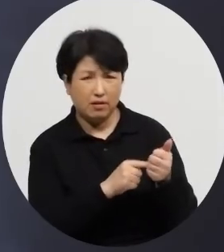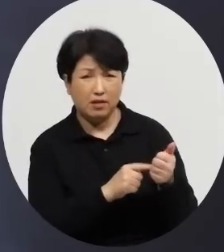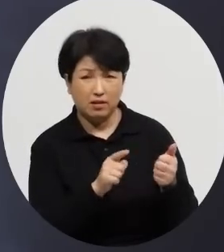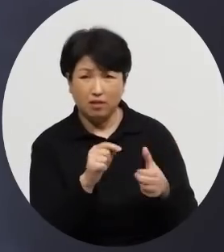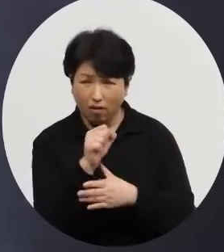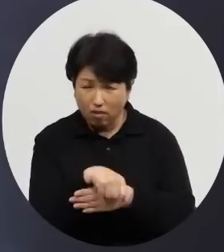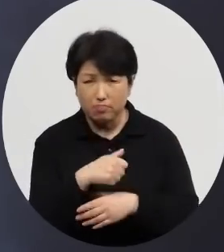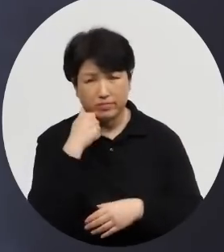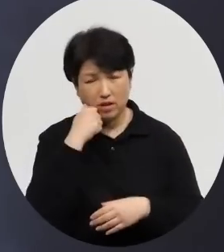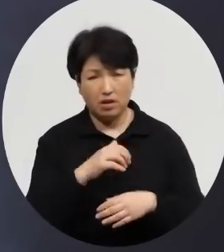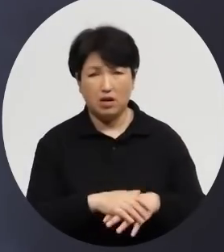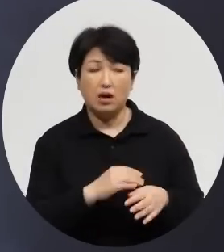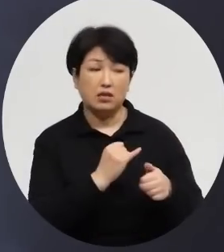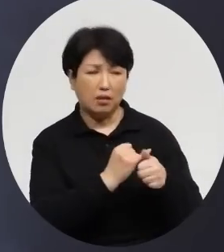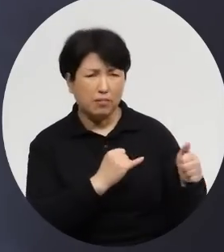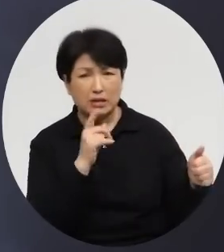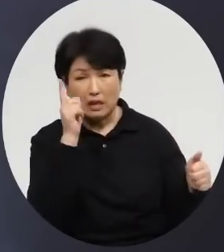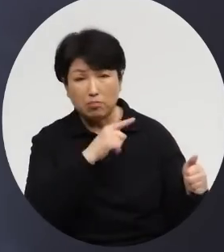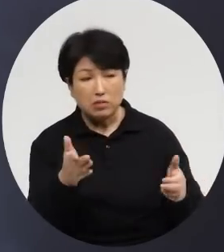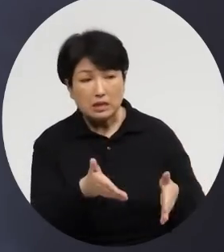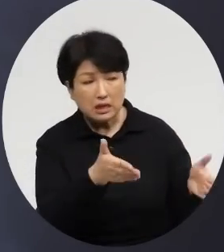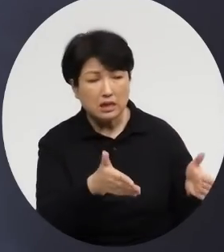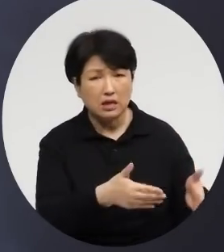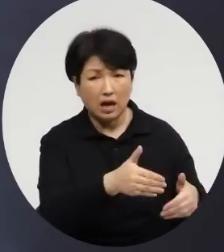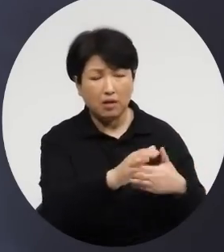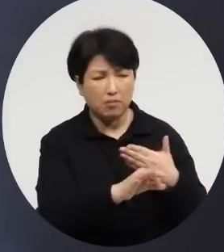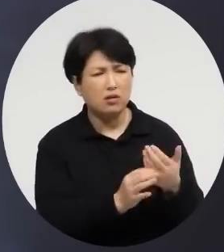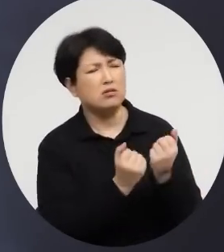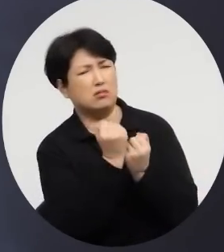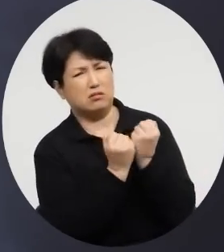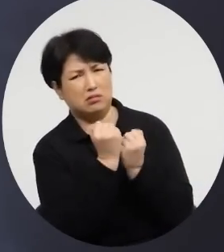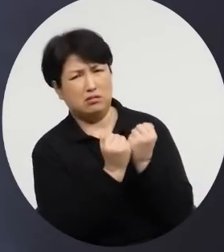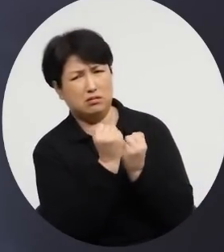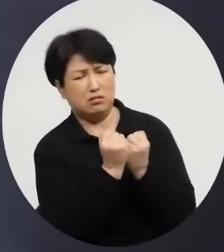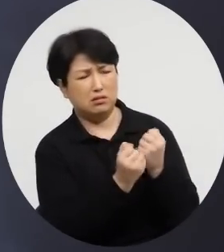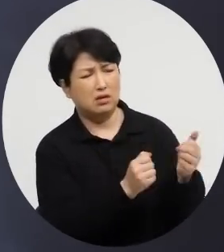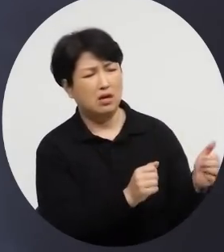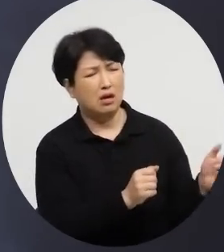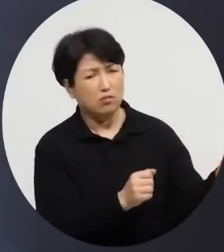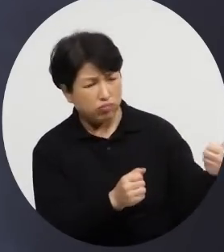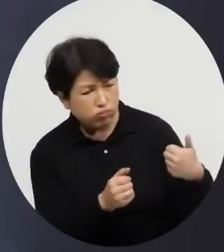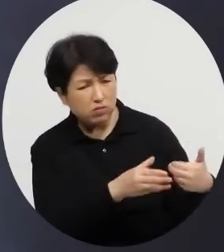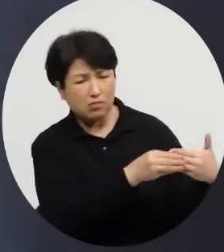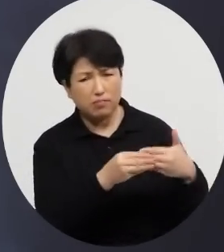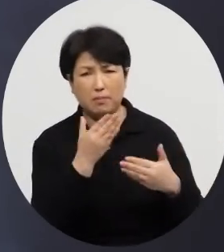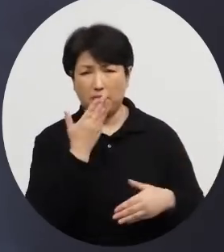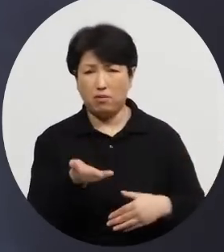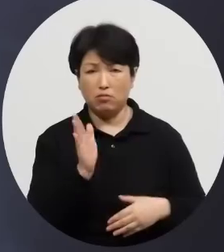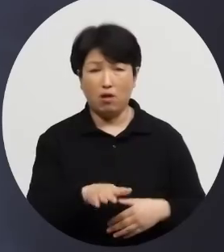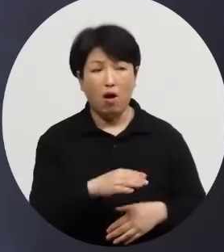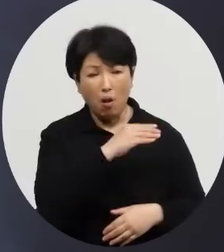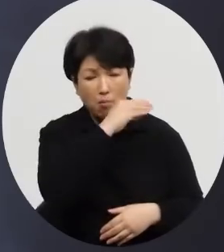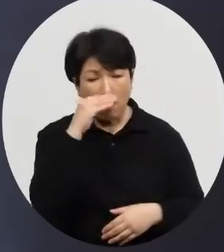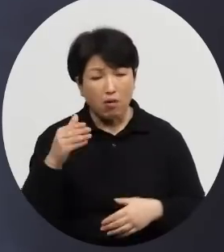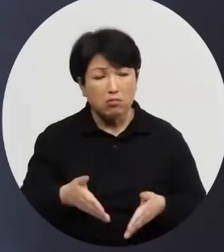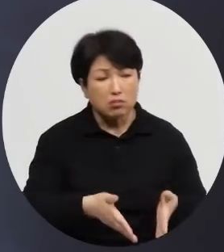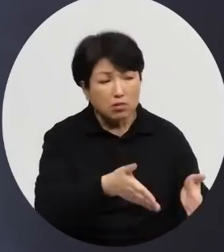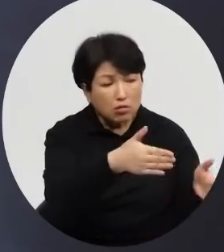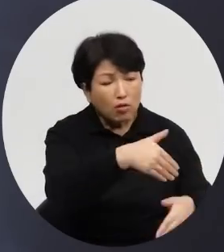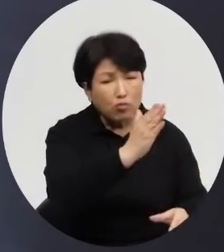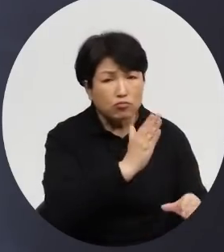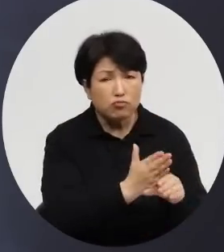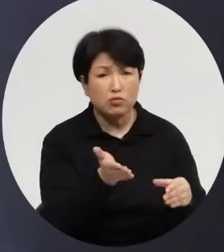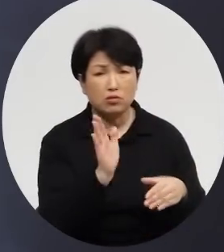나쁜 길을 가야 설득을 해서 바른 길로 가는 게 가능한데 남편이 바른 길로 가는데 나쁜 길로 가자고 아무리 설득해야